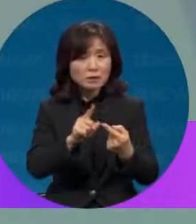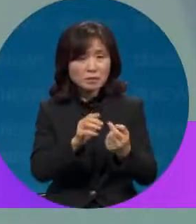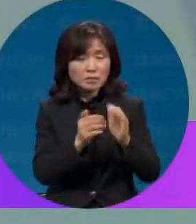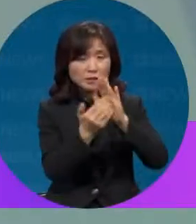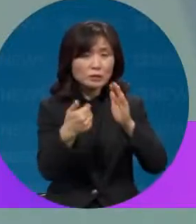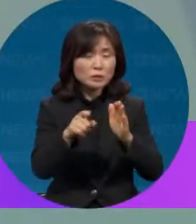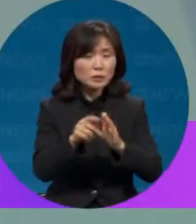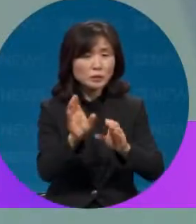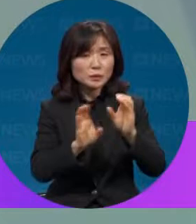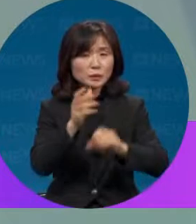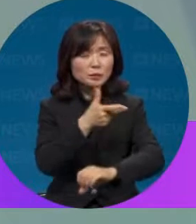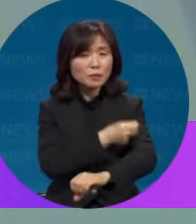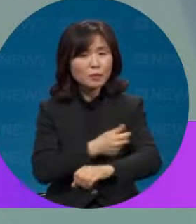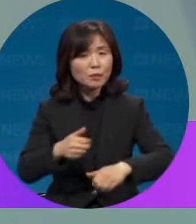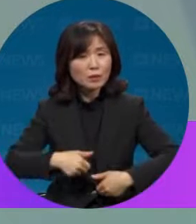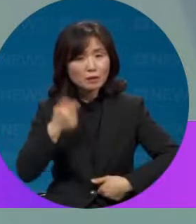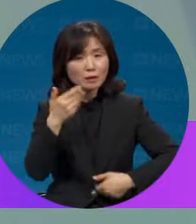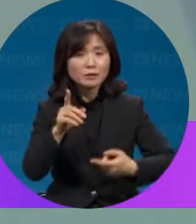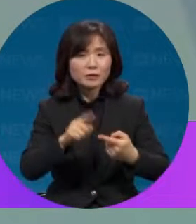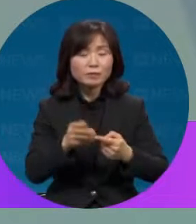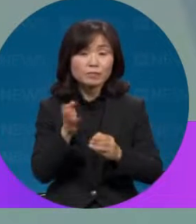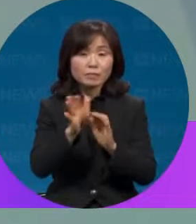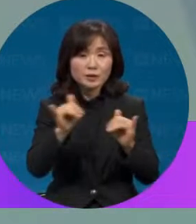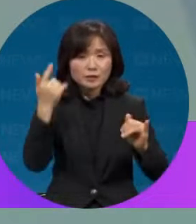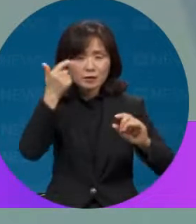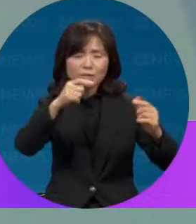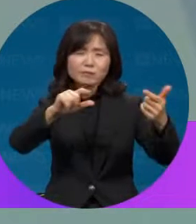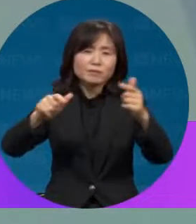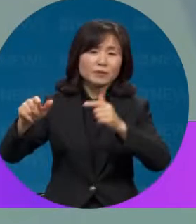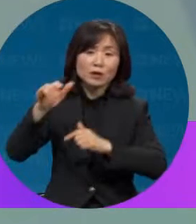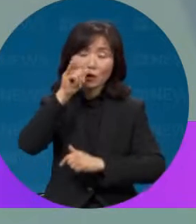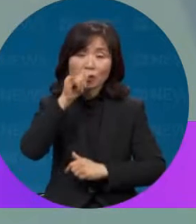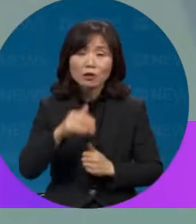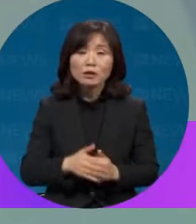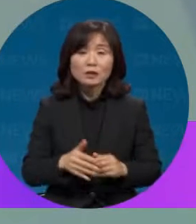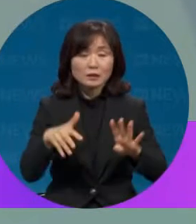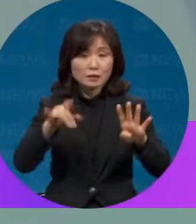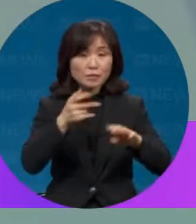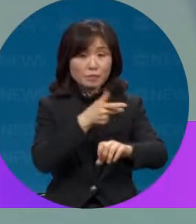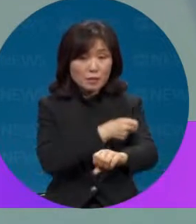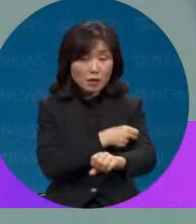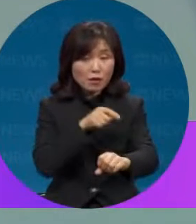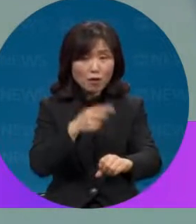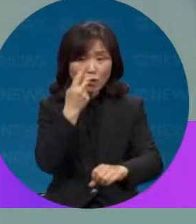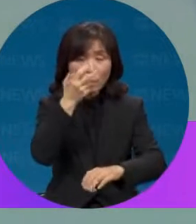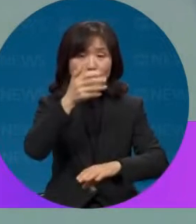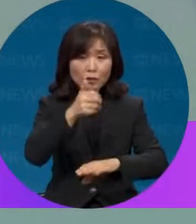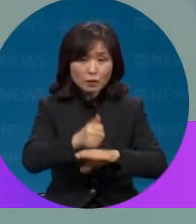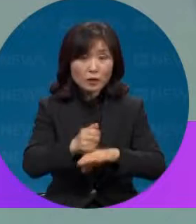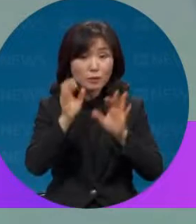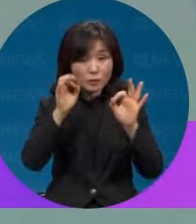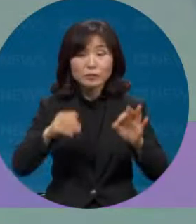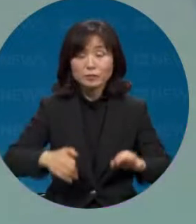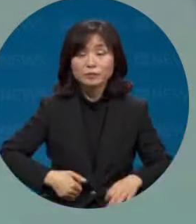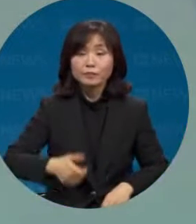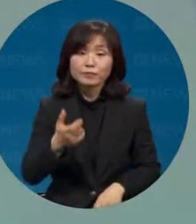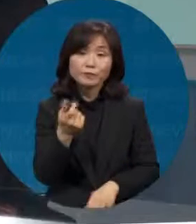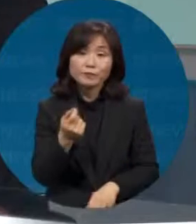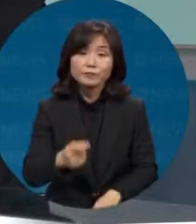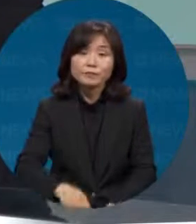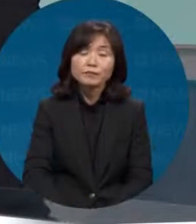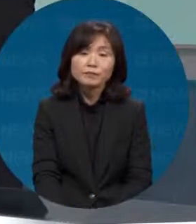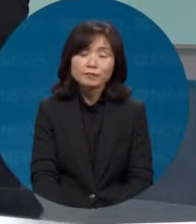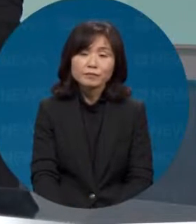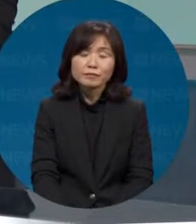지에 대해서는 전문가들 사이에서도 의견이 엇갈리고 있습니다 일단 이 4차 접종 검토 결과를 지켜봐야 겠습니다